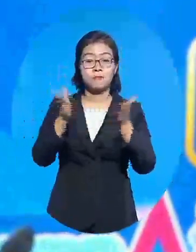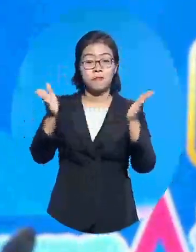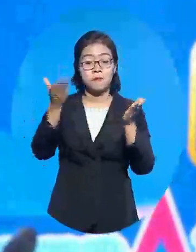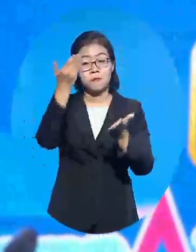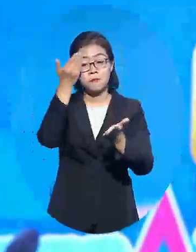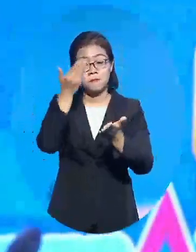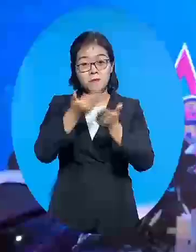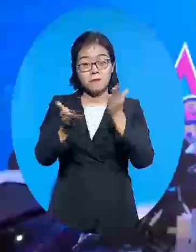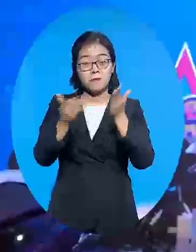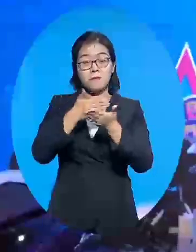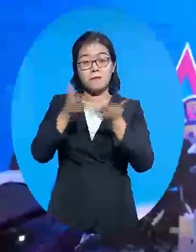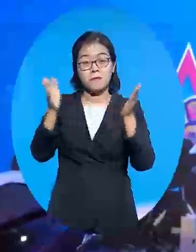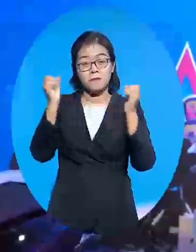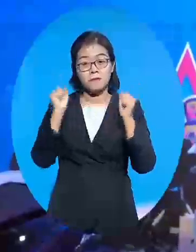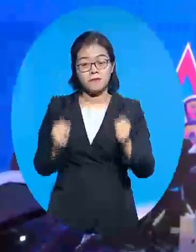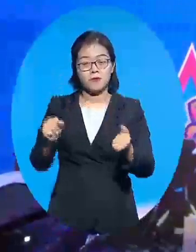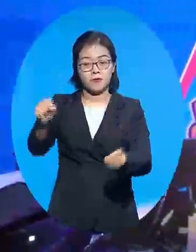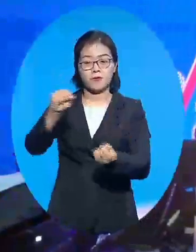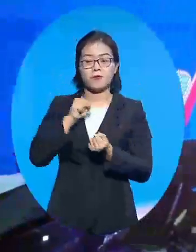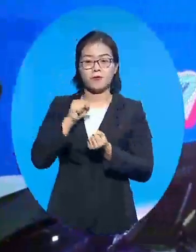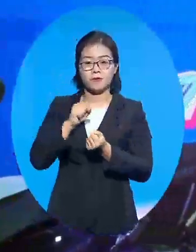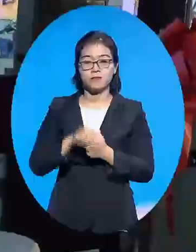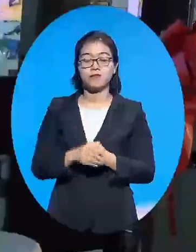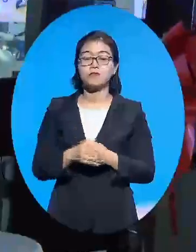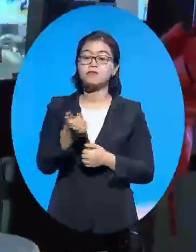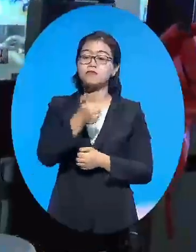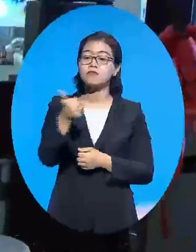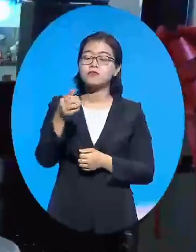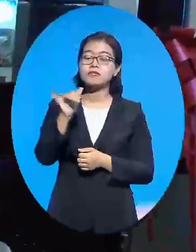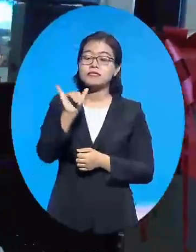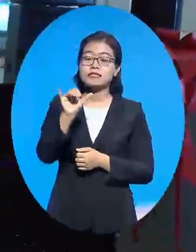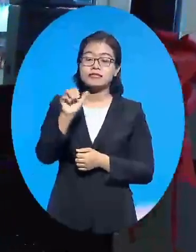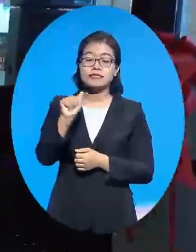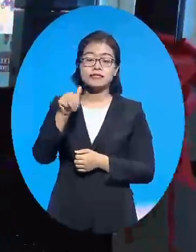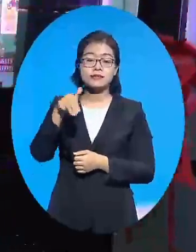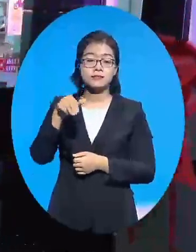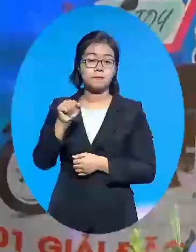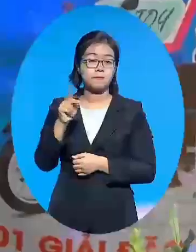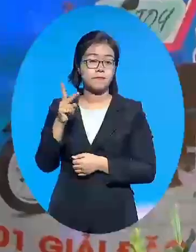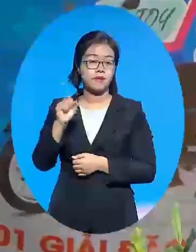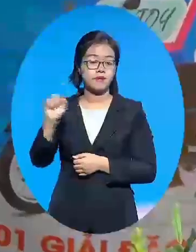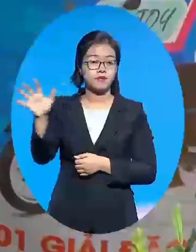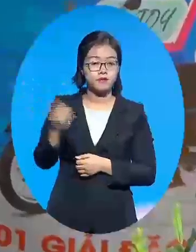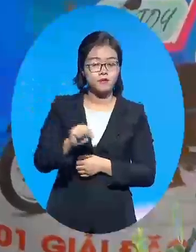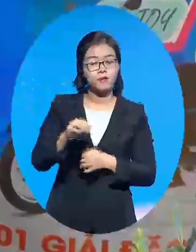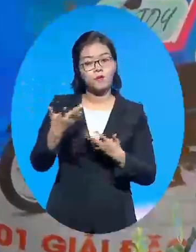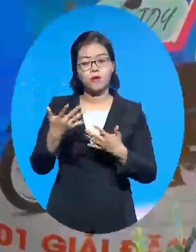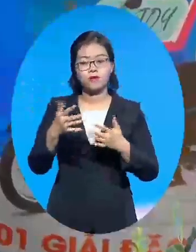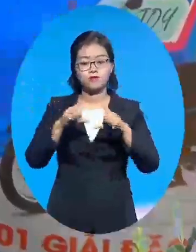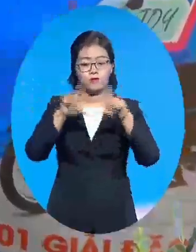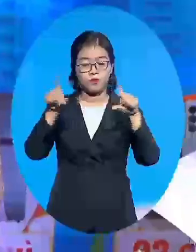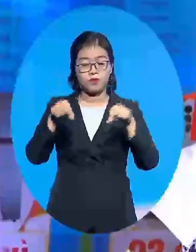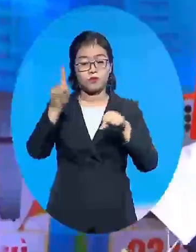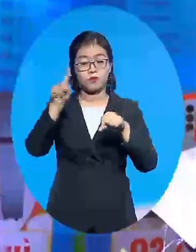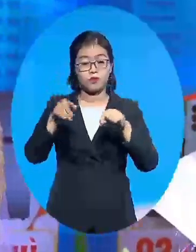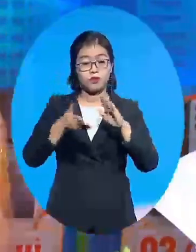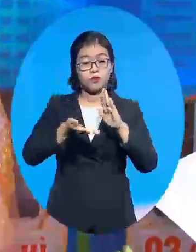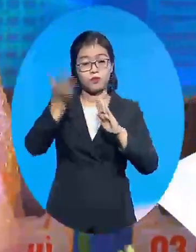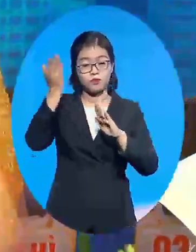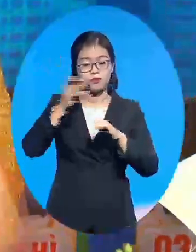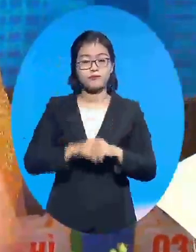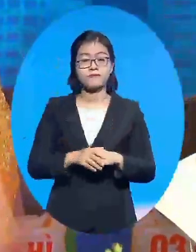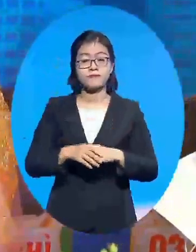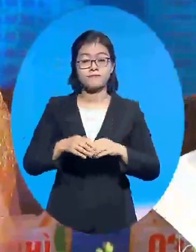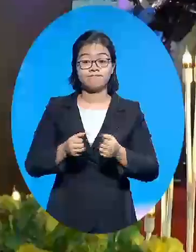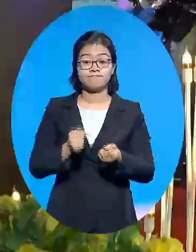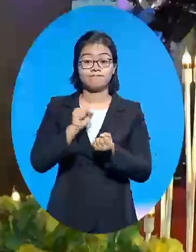cho khách hàng mua xe nhãn hiệu Yamaha Hoặc sử dụng dịch vụ có trị giá hóa đơn từ 1 triệu đồng trở lên giải đặc biệt là một chiếc xe